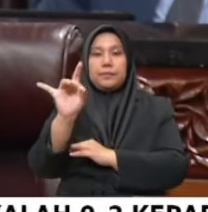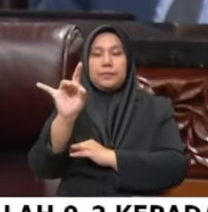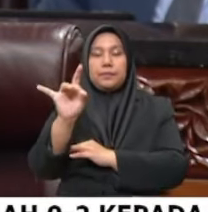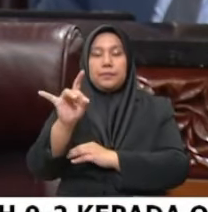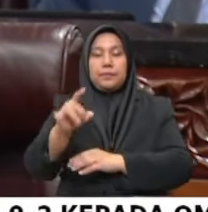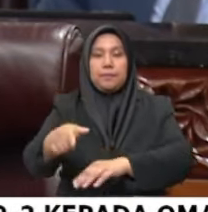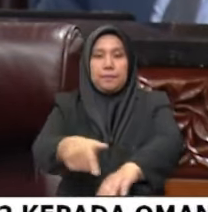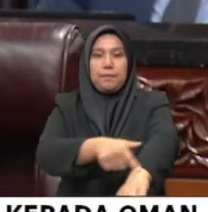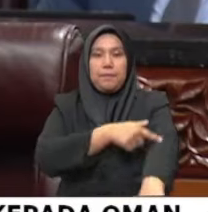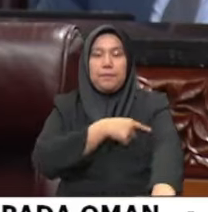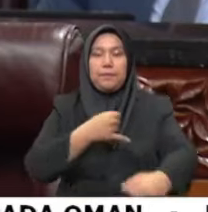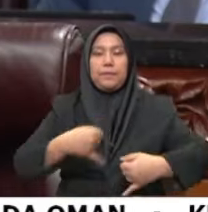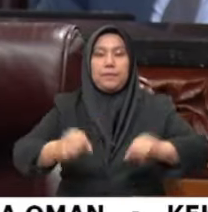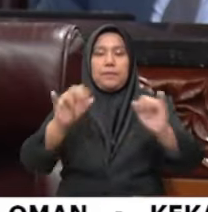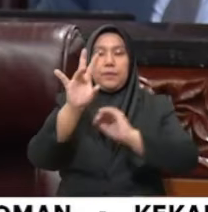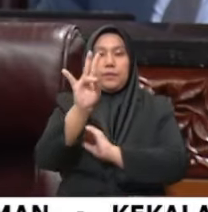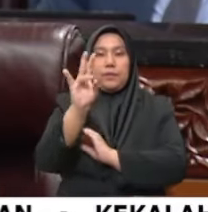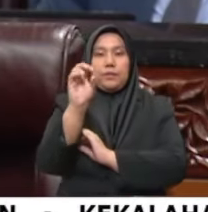panjang jalan adalah